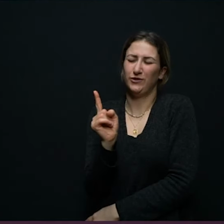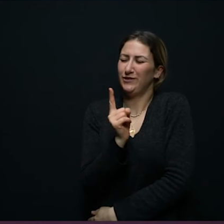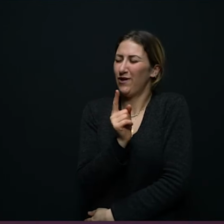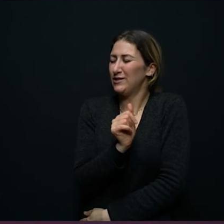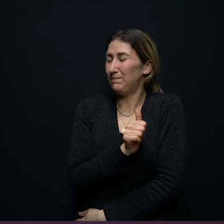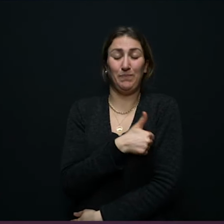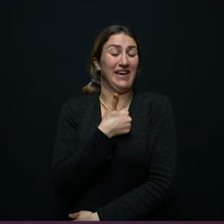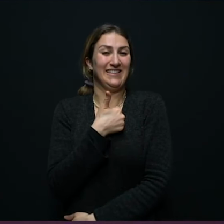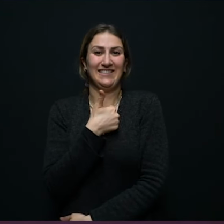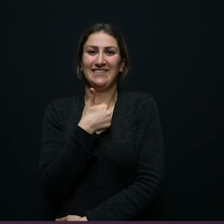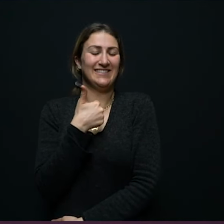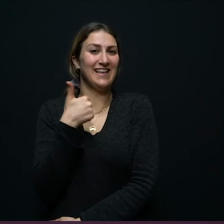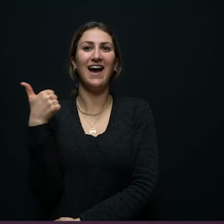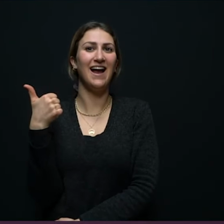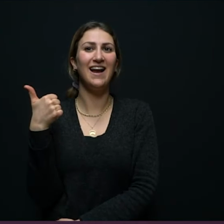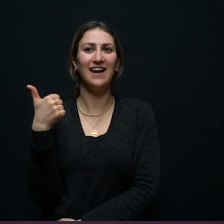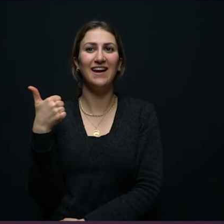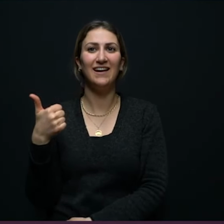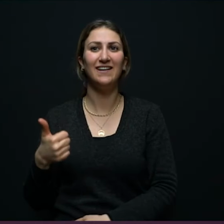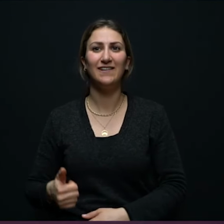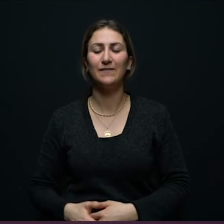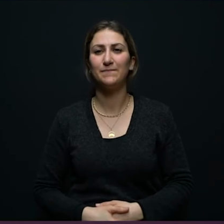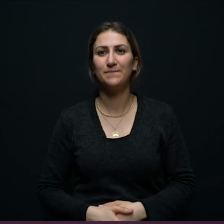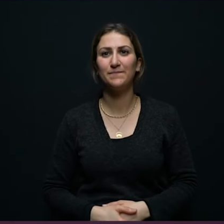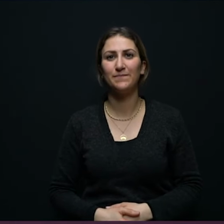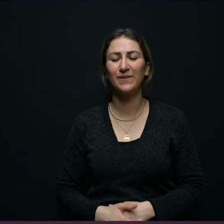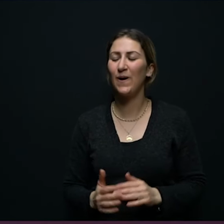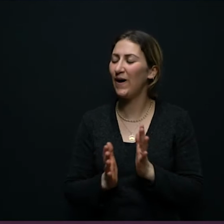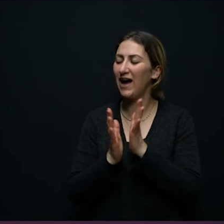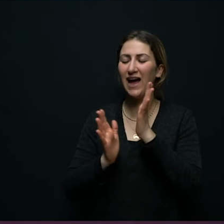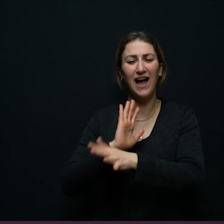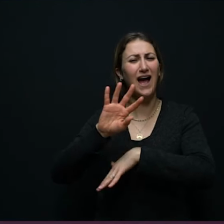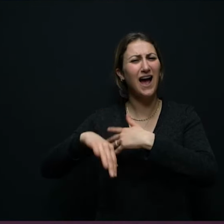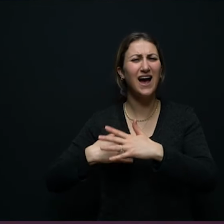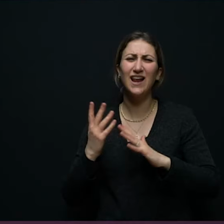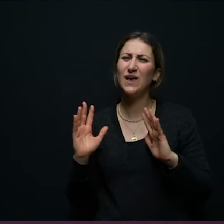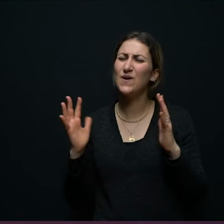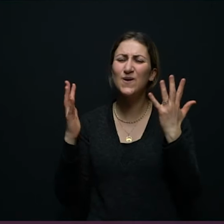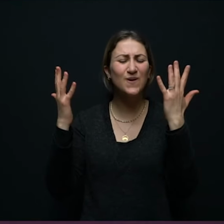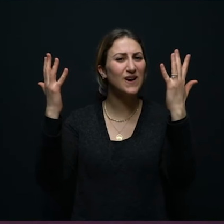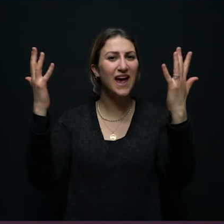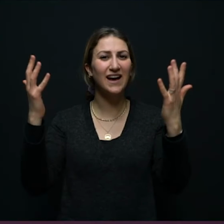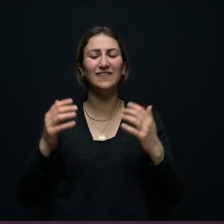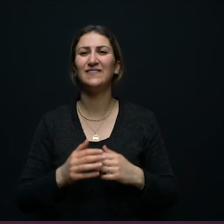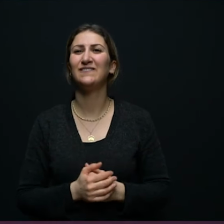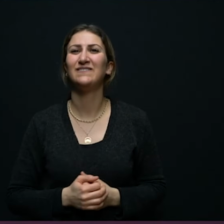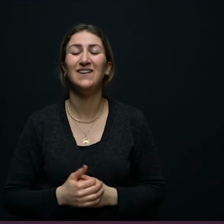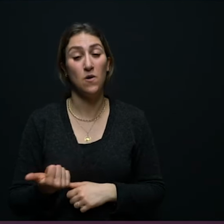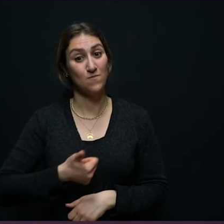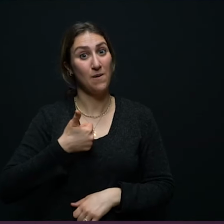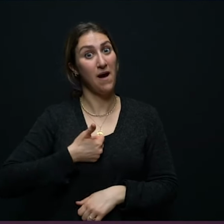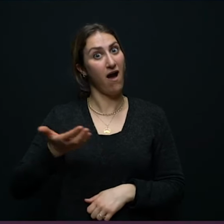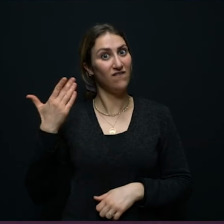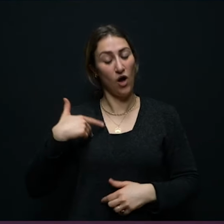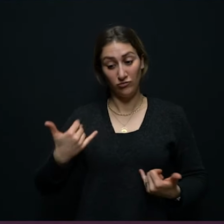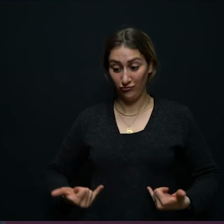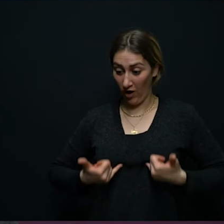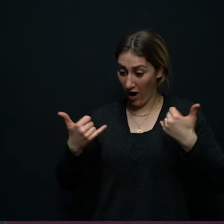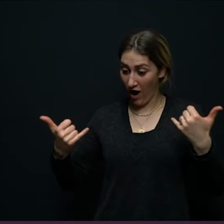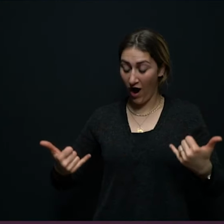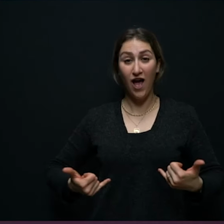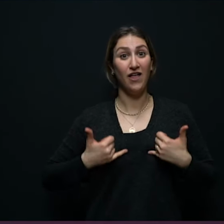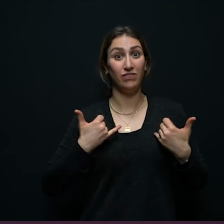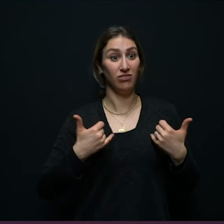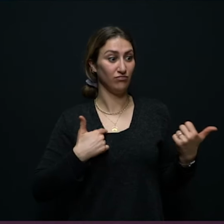une position un peu comme vous savez quand quand j'ai choisi michel et quand je suis arrivée dans l'église en 80